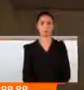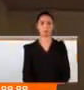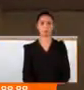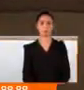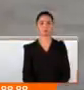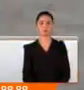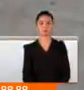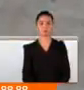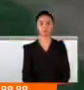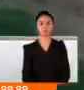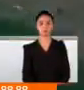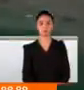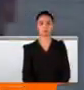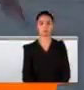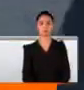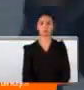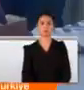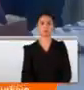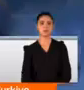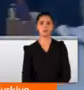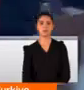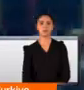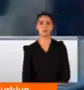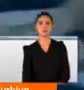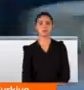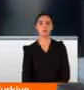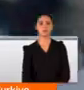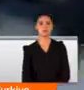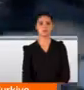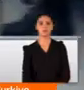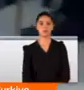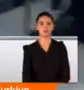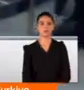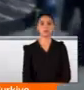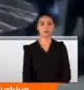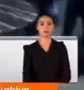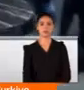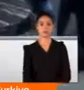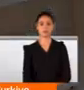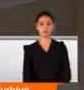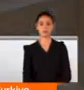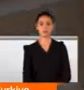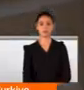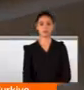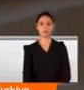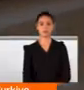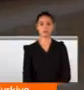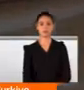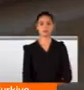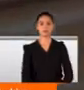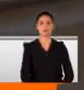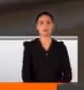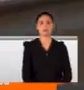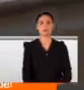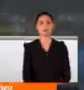Bu muhalefetin bu tür yalanlarda, bu tür iftiralarda hiçbir zaman özür dilediğini duydunuz mu? Bunların karakterinde bir